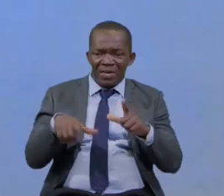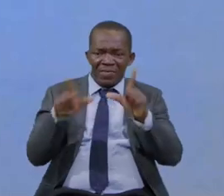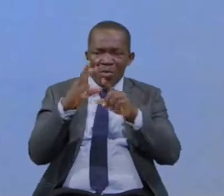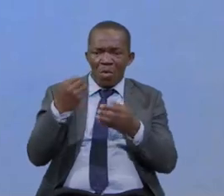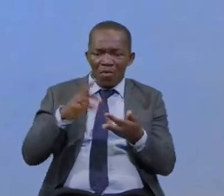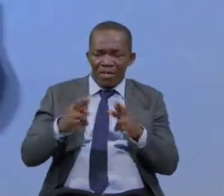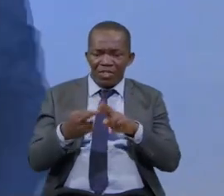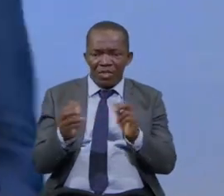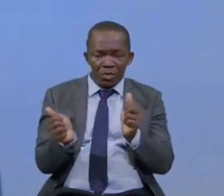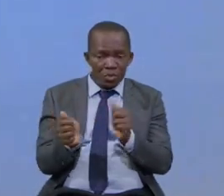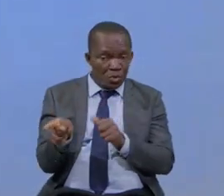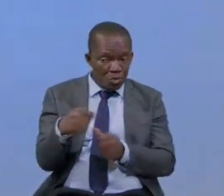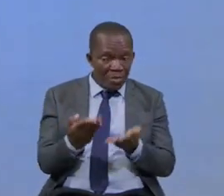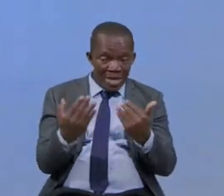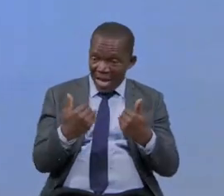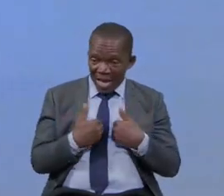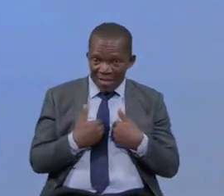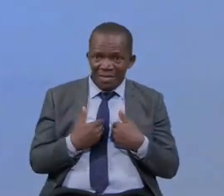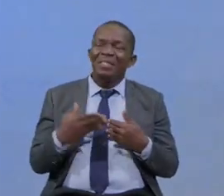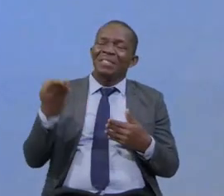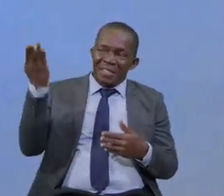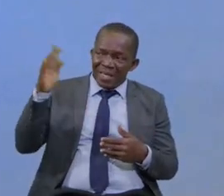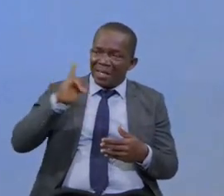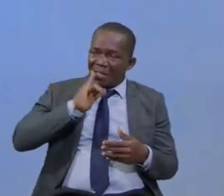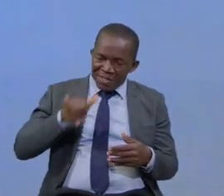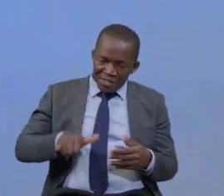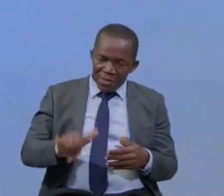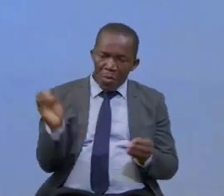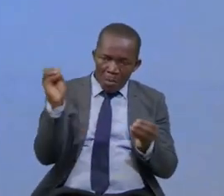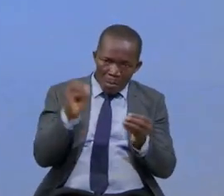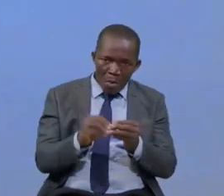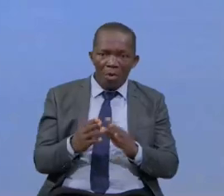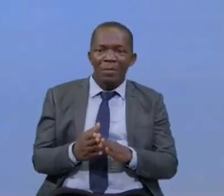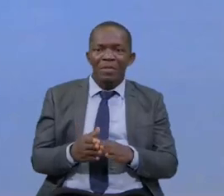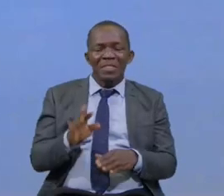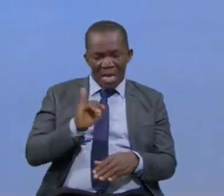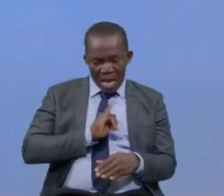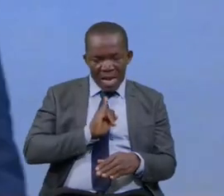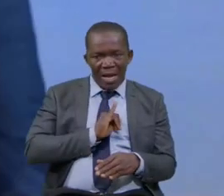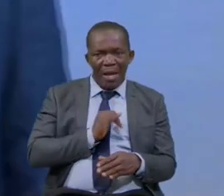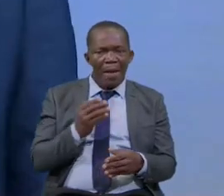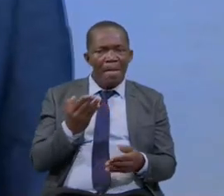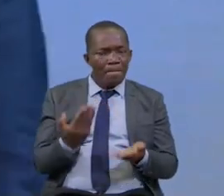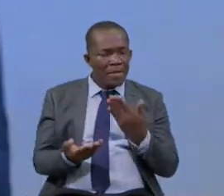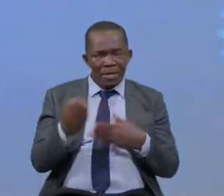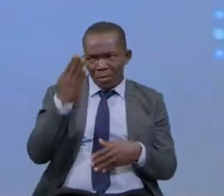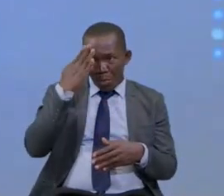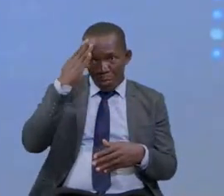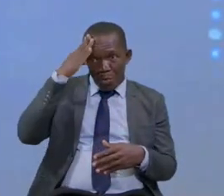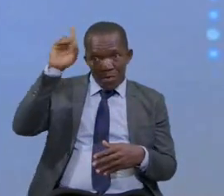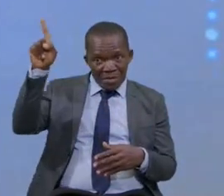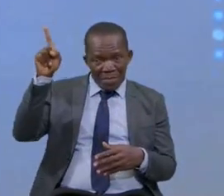Christ aujourd'hui, alors il dit, afin de connaître Christ et la puissance de